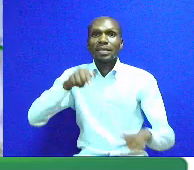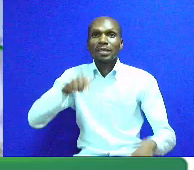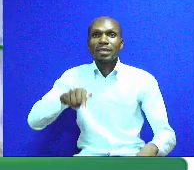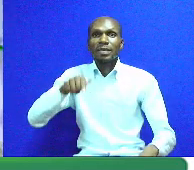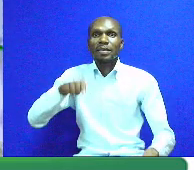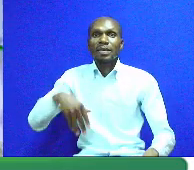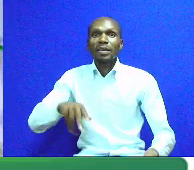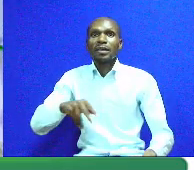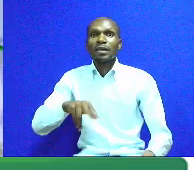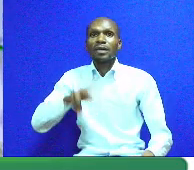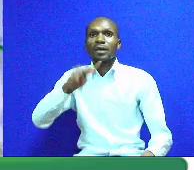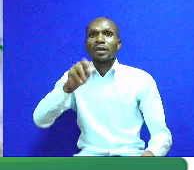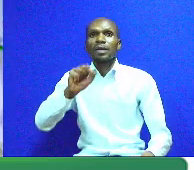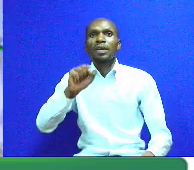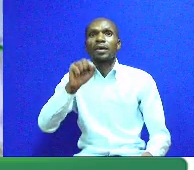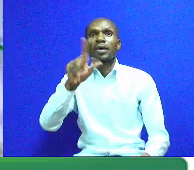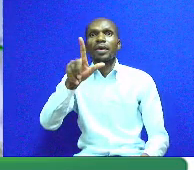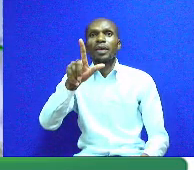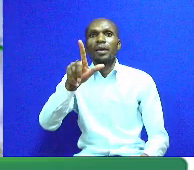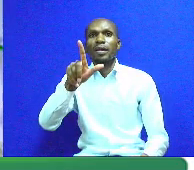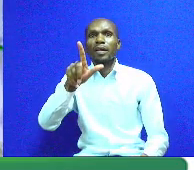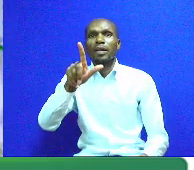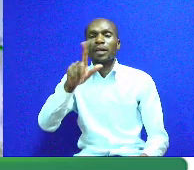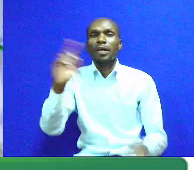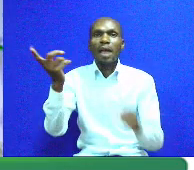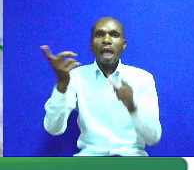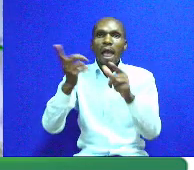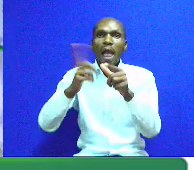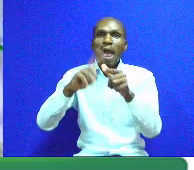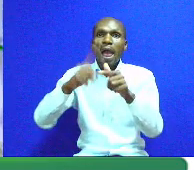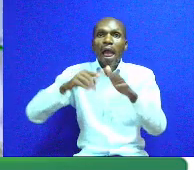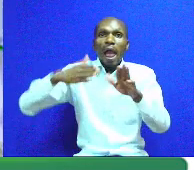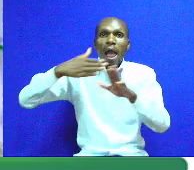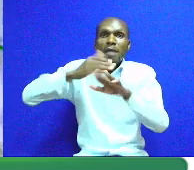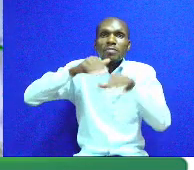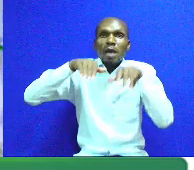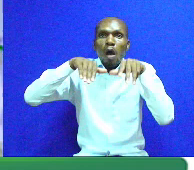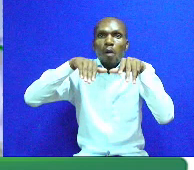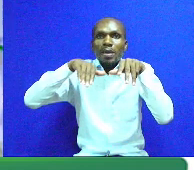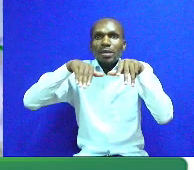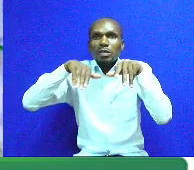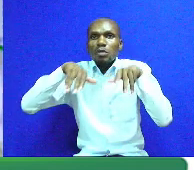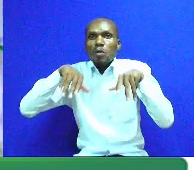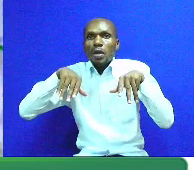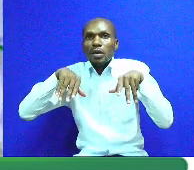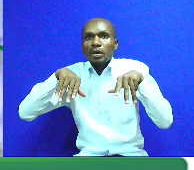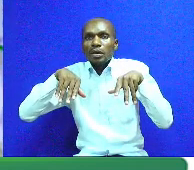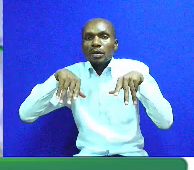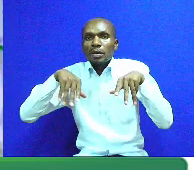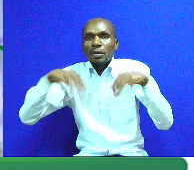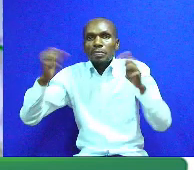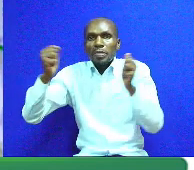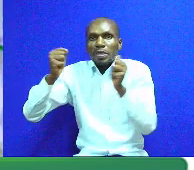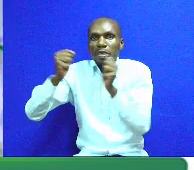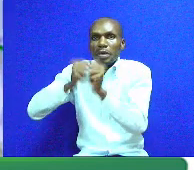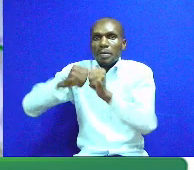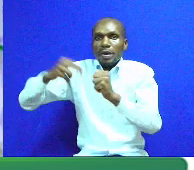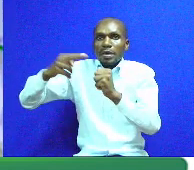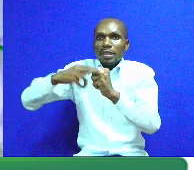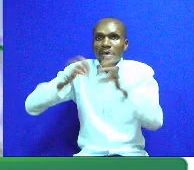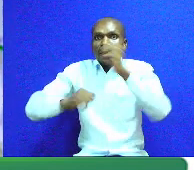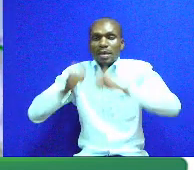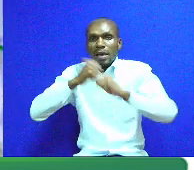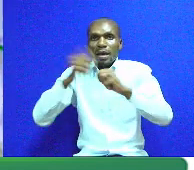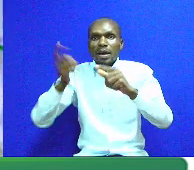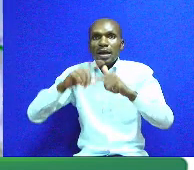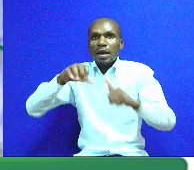E ligi ya National Super League agua se magayo kuganya asi miaka 15 nevere e timu ya Shabana